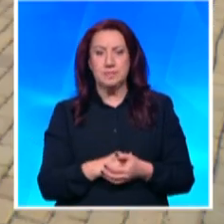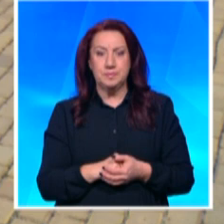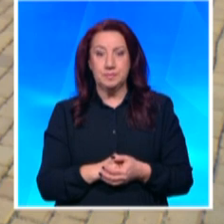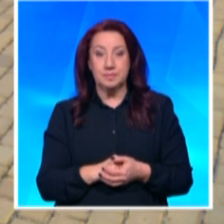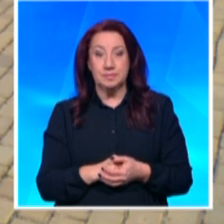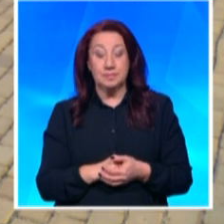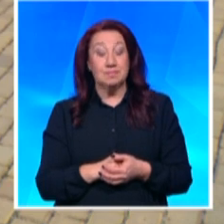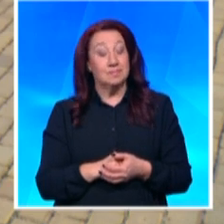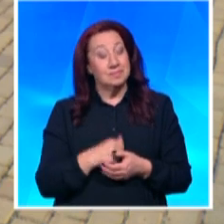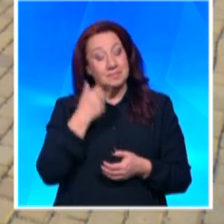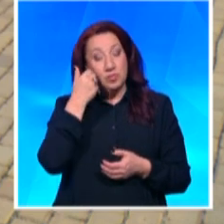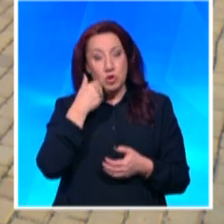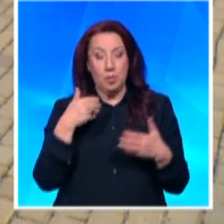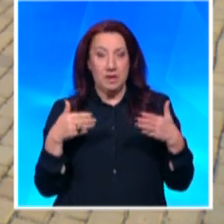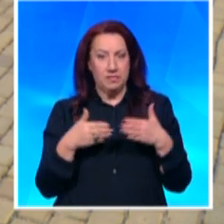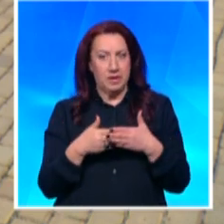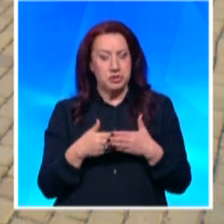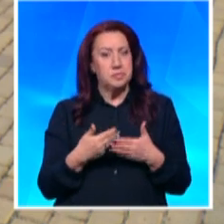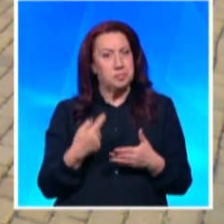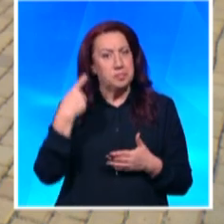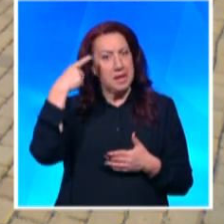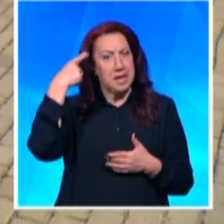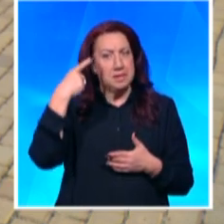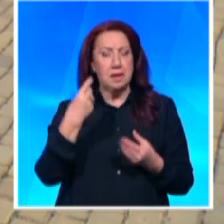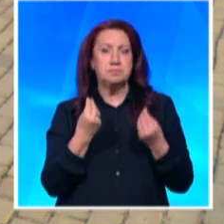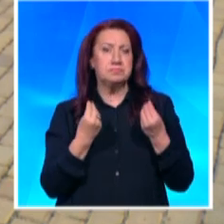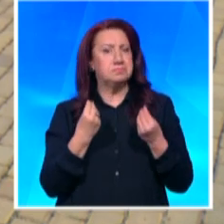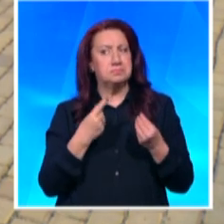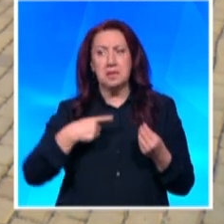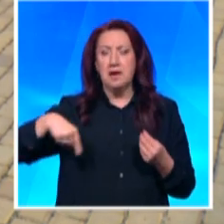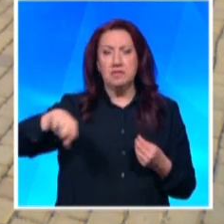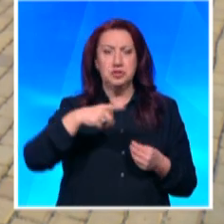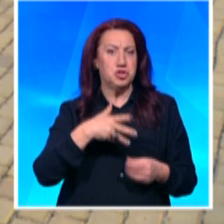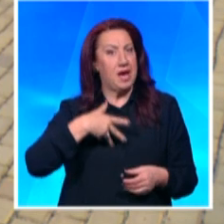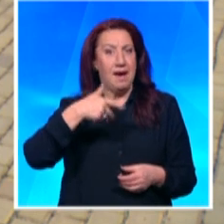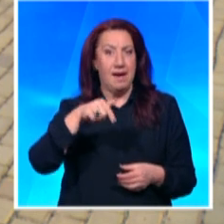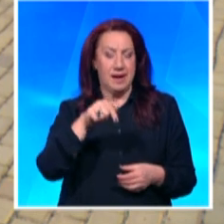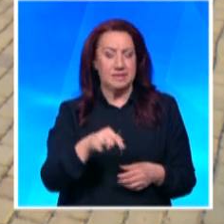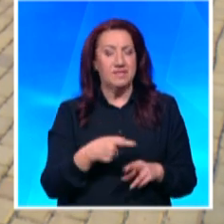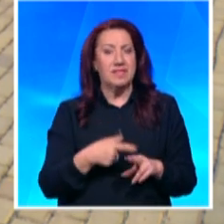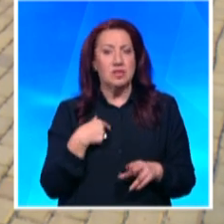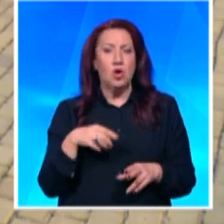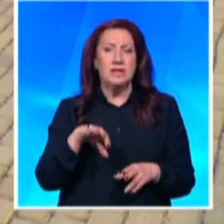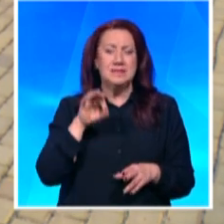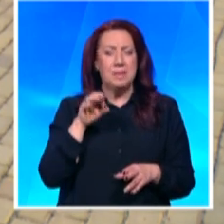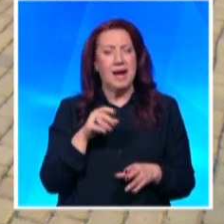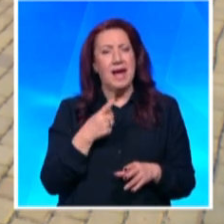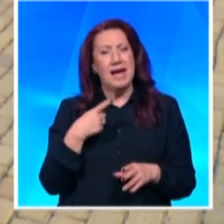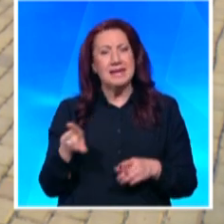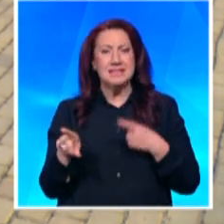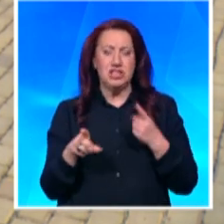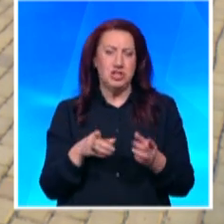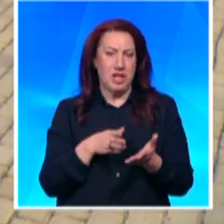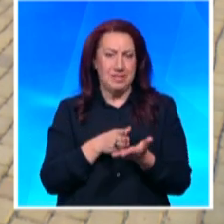Добър вечер. Идеята по същество се хареса на всички. Всички застанаха зад нея, но избраха различен подход в коментара си. Така